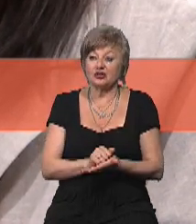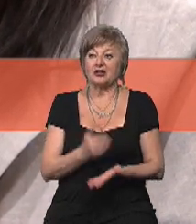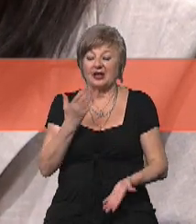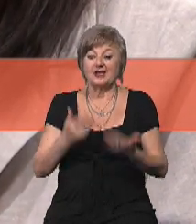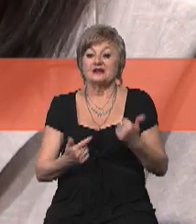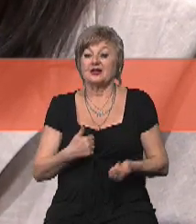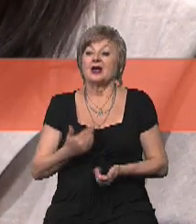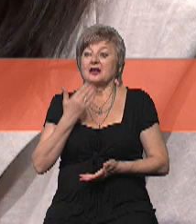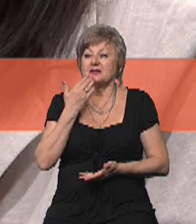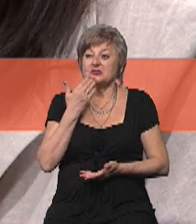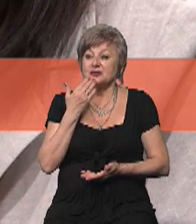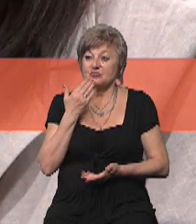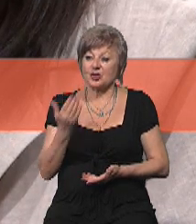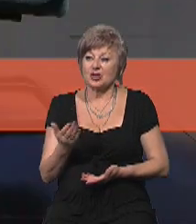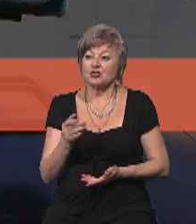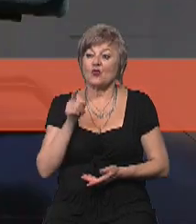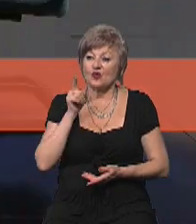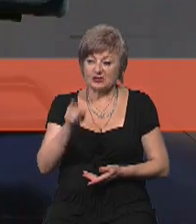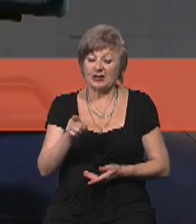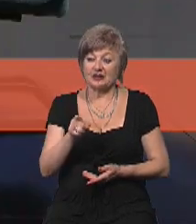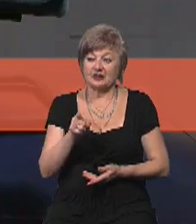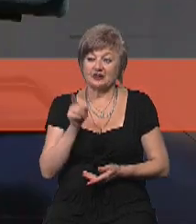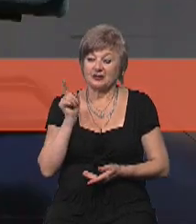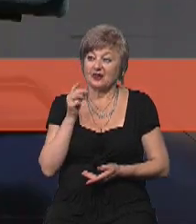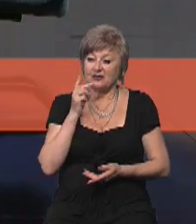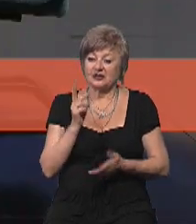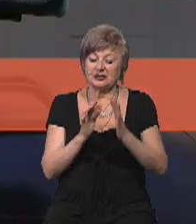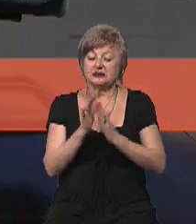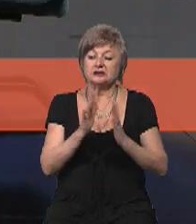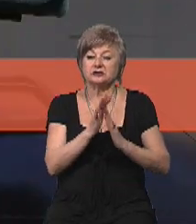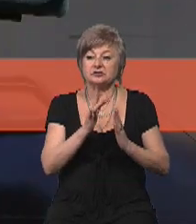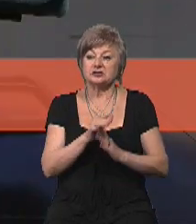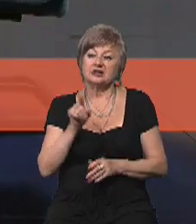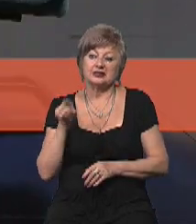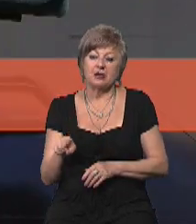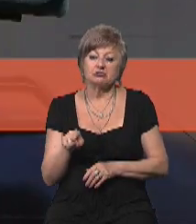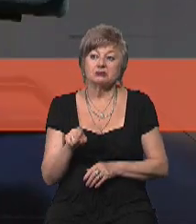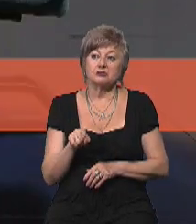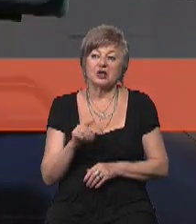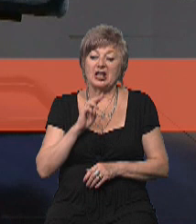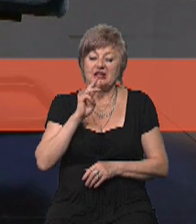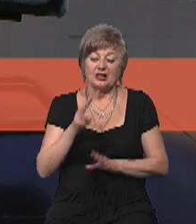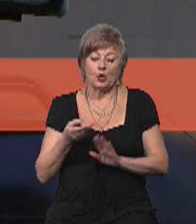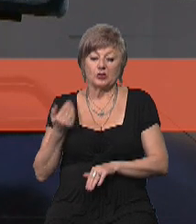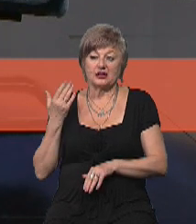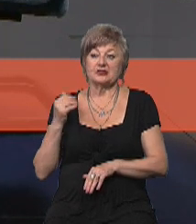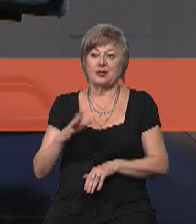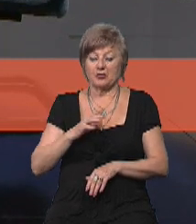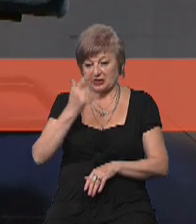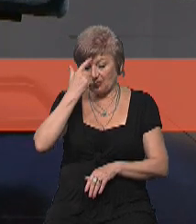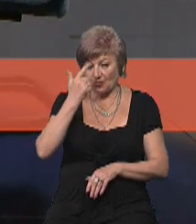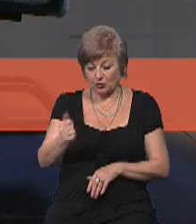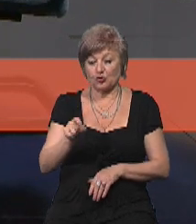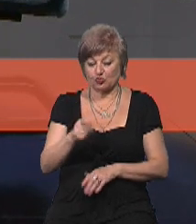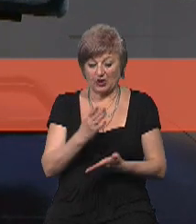спитаю пана Еделєва, скажіть мені, будь ласка, оця картинка, яка була з зарослями амброзії, вона там 3 роки назад була повідомлена, що